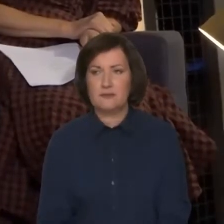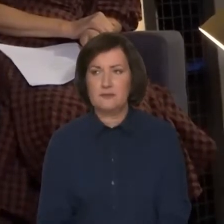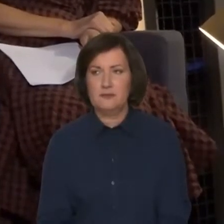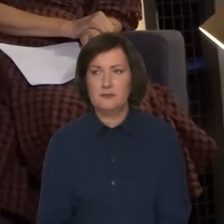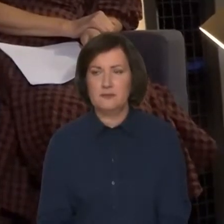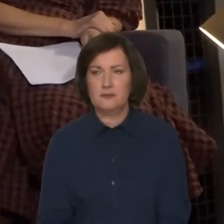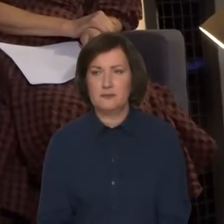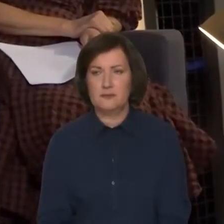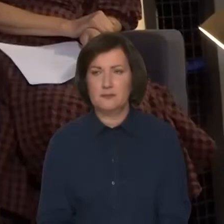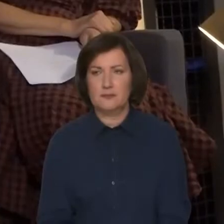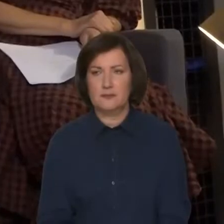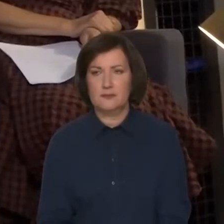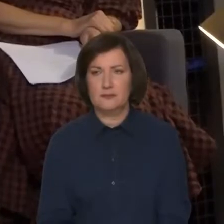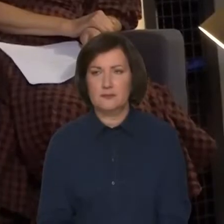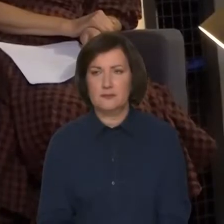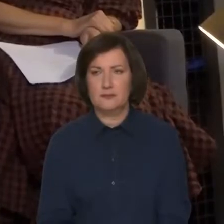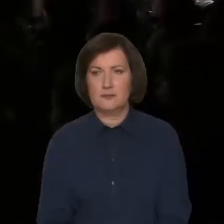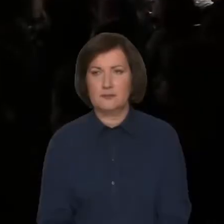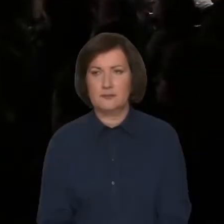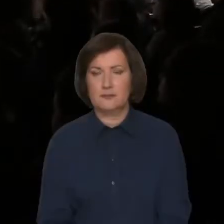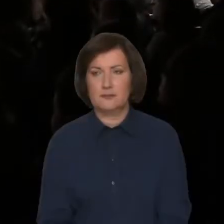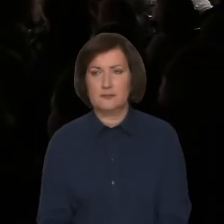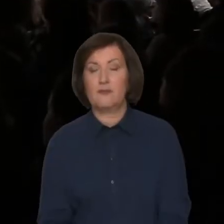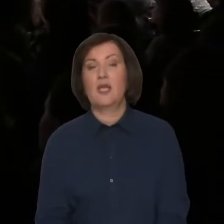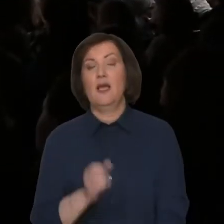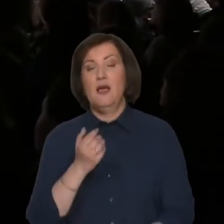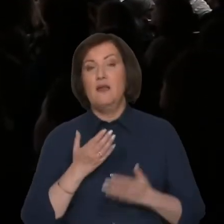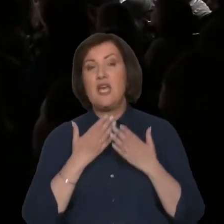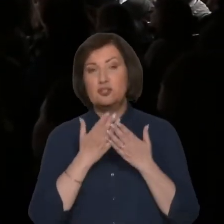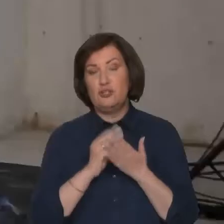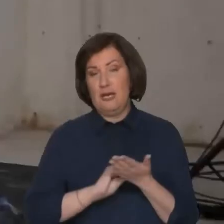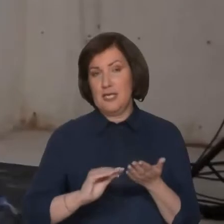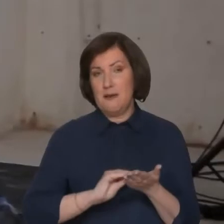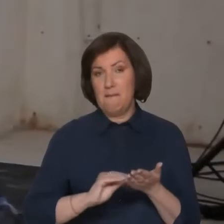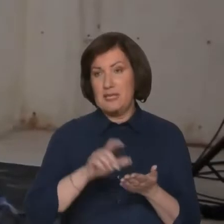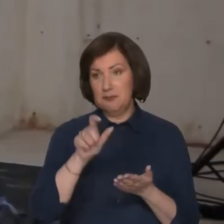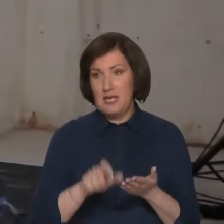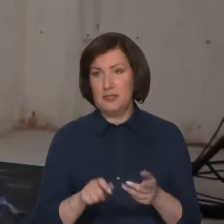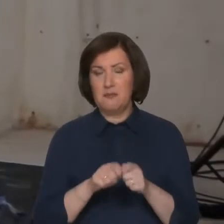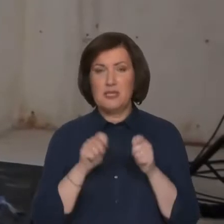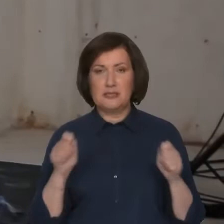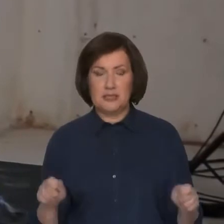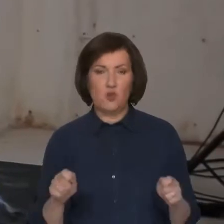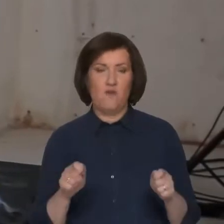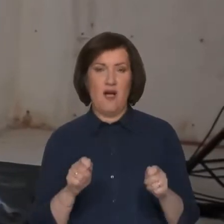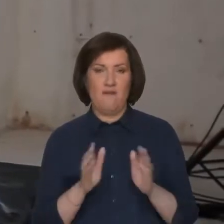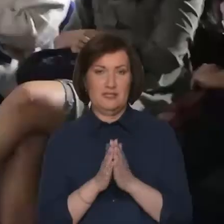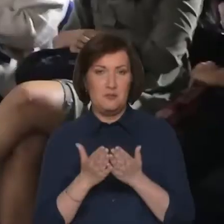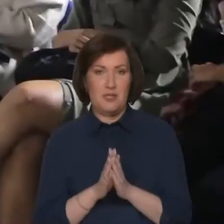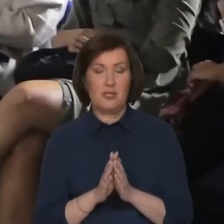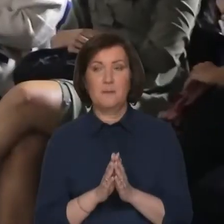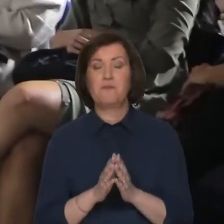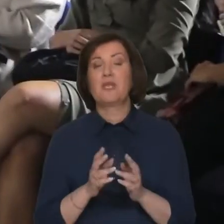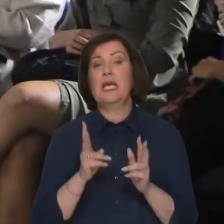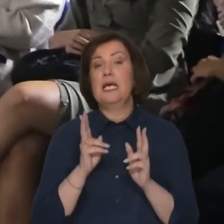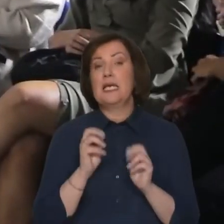entlang. Titel Wish You Were Here. На читаннях письменник Андрій Любка презентував збірку есеїв «Що зі мною не так».